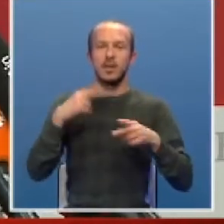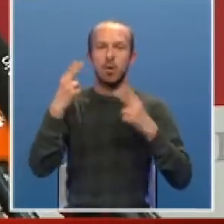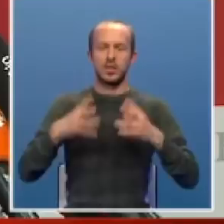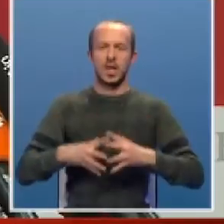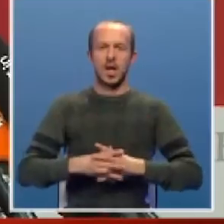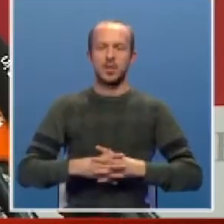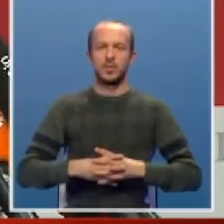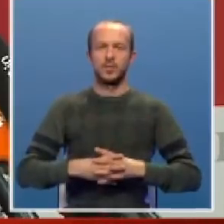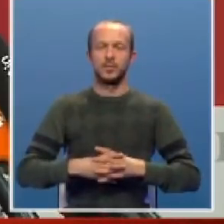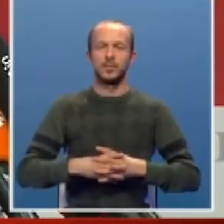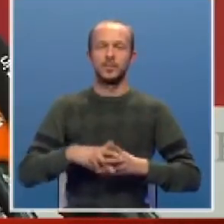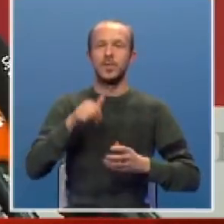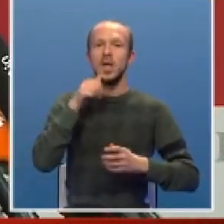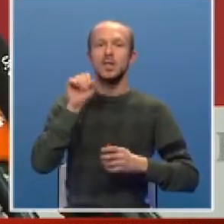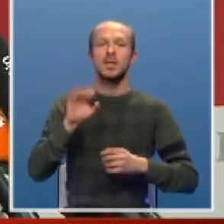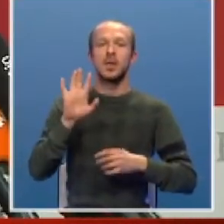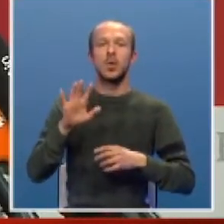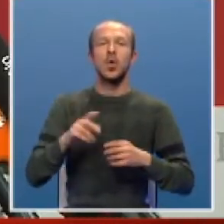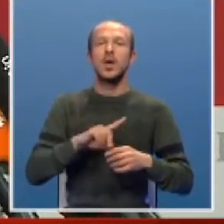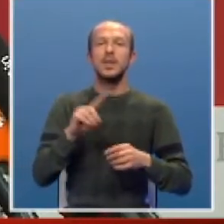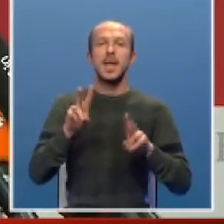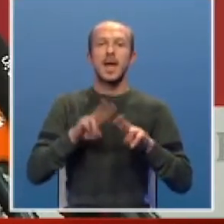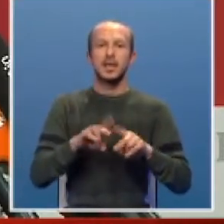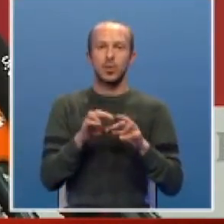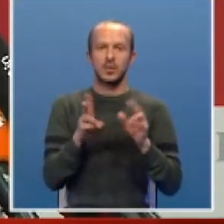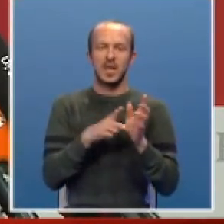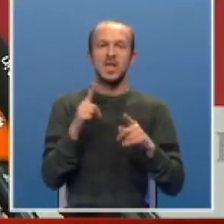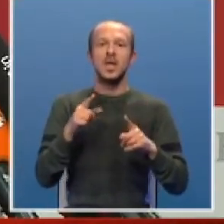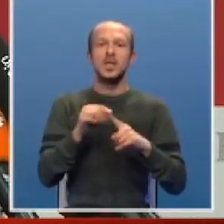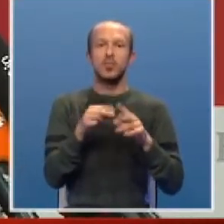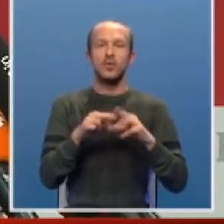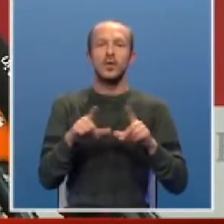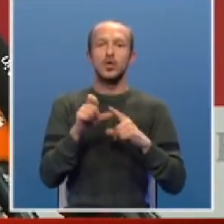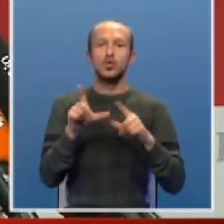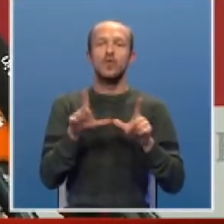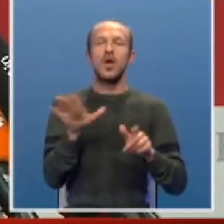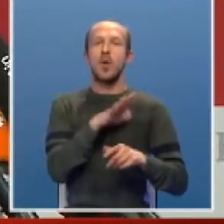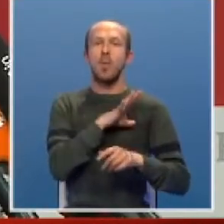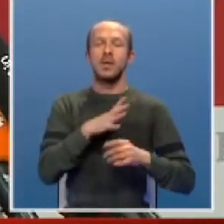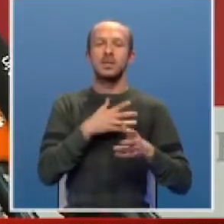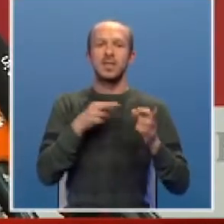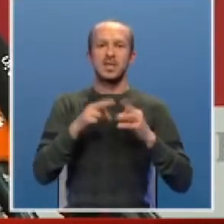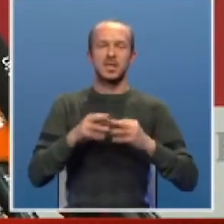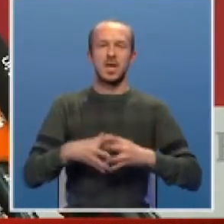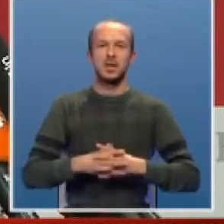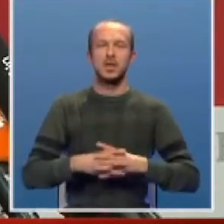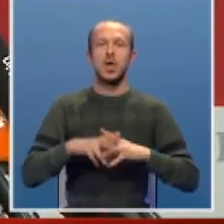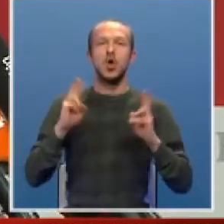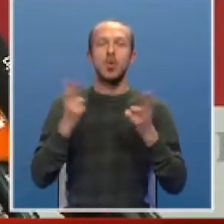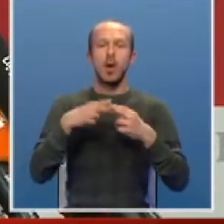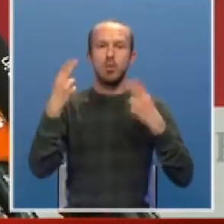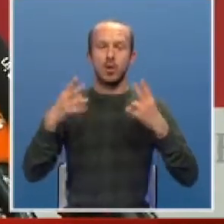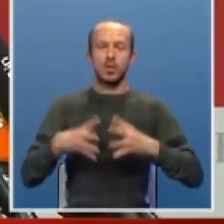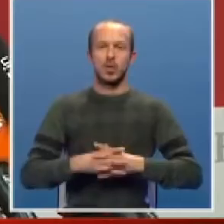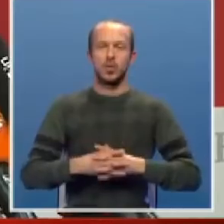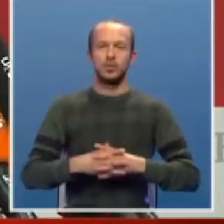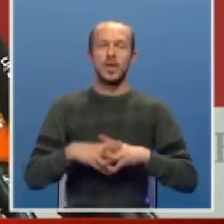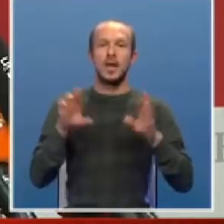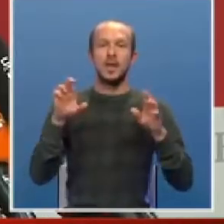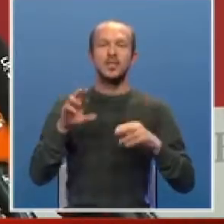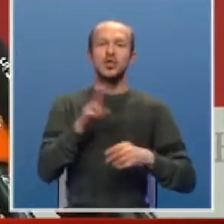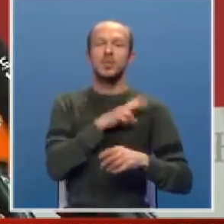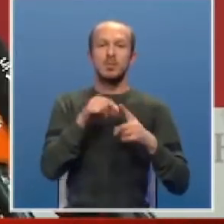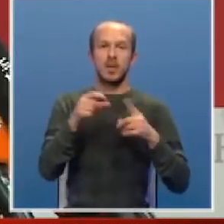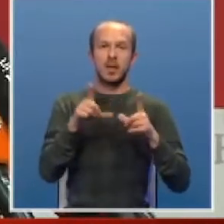politike i da tako neartikulisani tipovi veoma su opasni za globalnu politiku. Nadam se da će